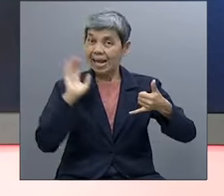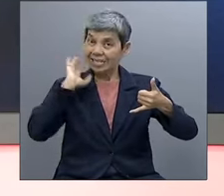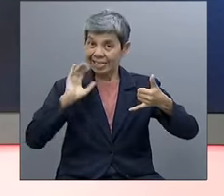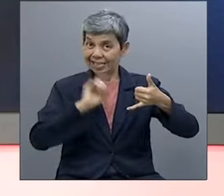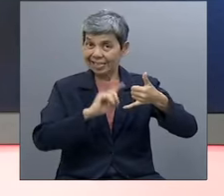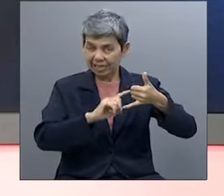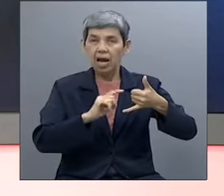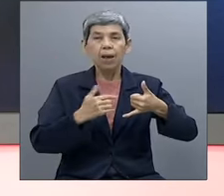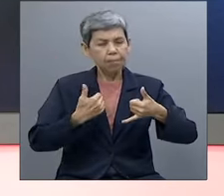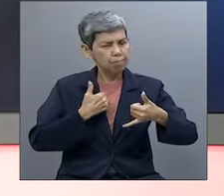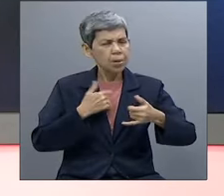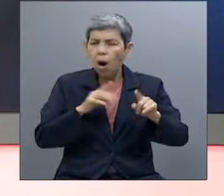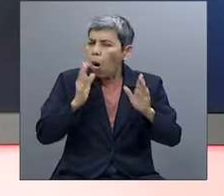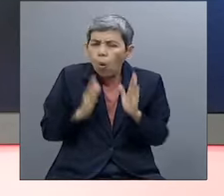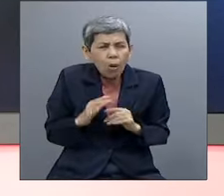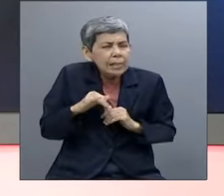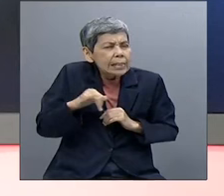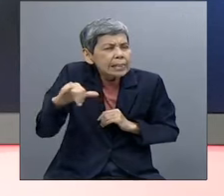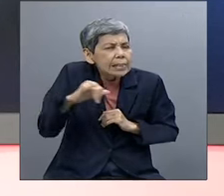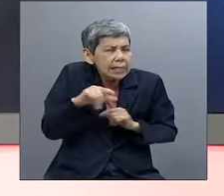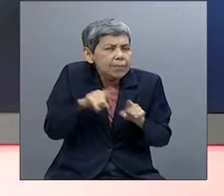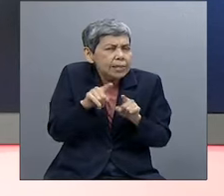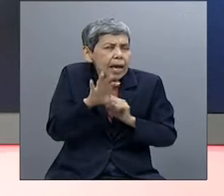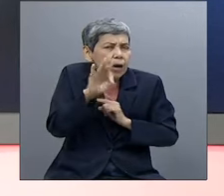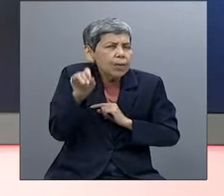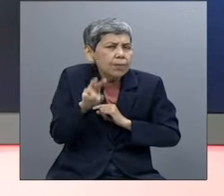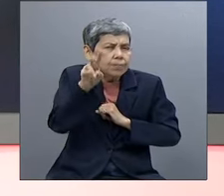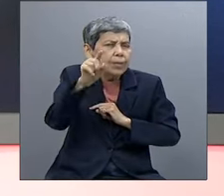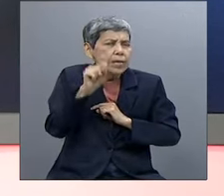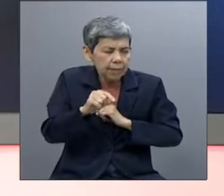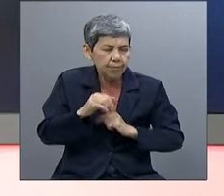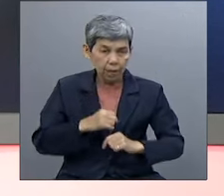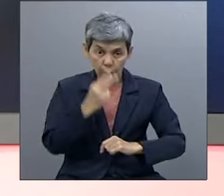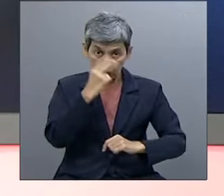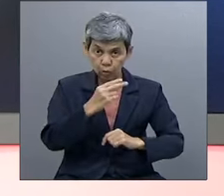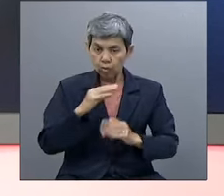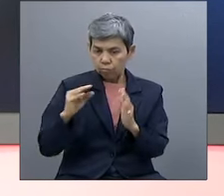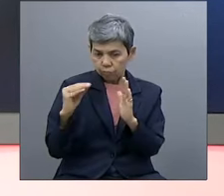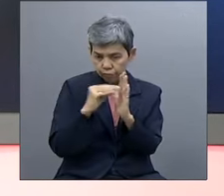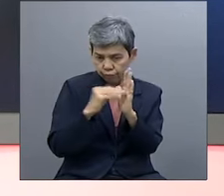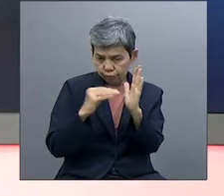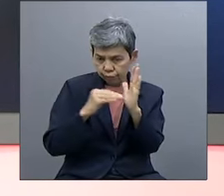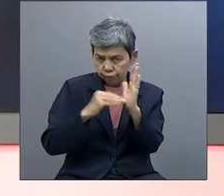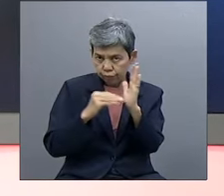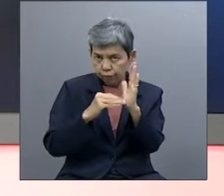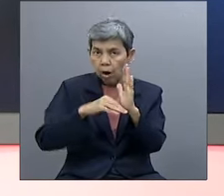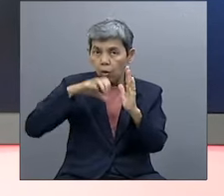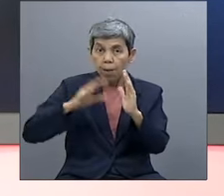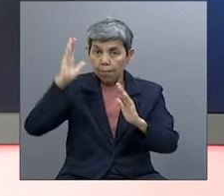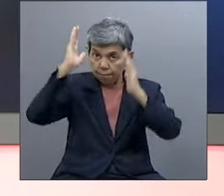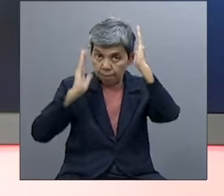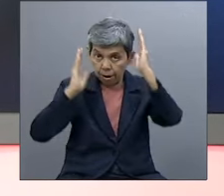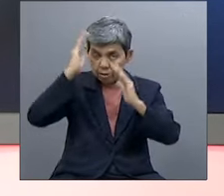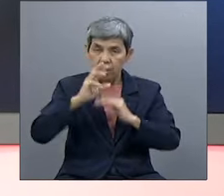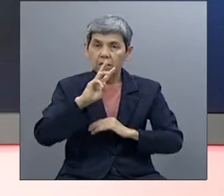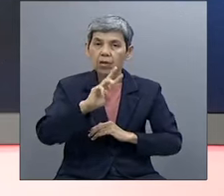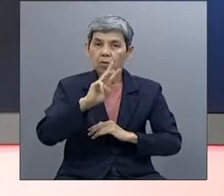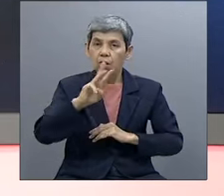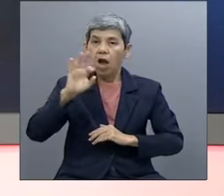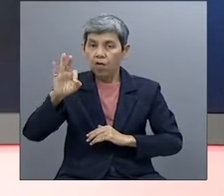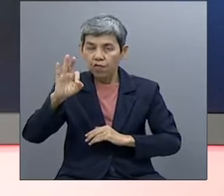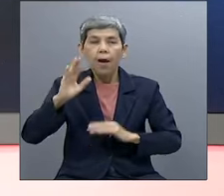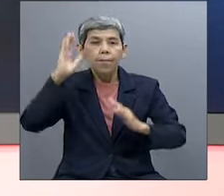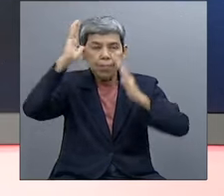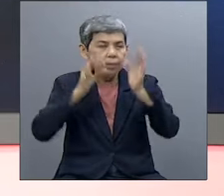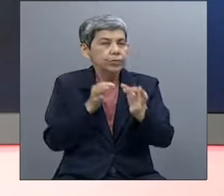มี DNAเหมือนกับคนเราถึง 97%ข้อมูลจากองค์การกองทุนสัตว์ป่าโลกสากลในมาเลเซียหรือว่าwwfมาเลเซีย